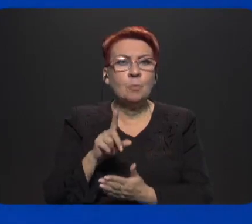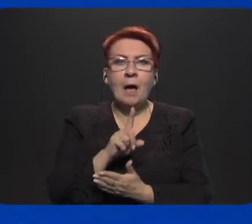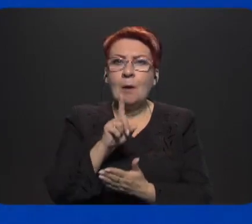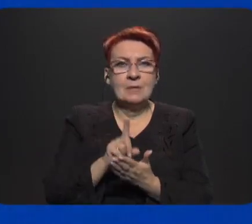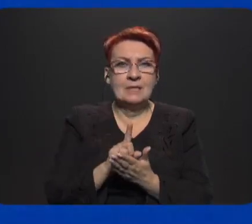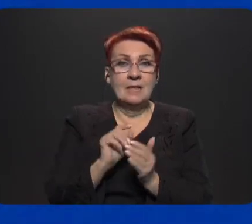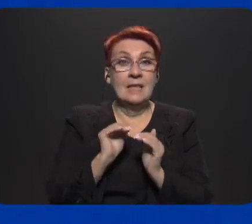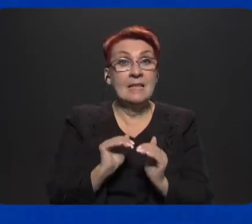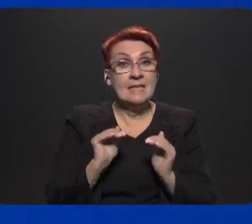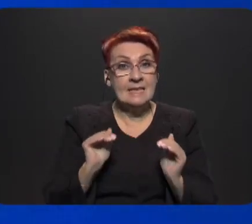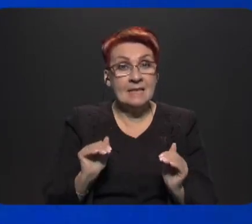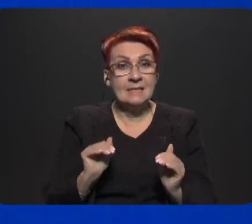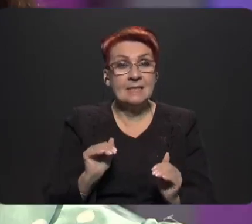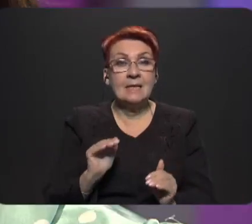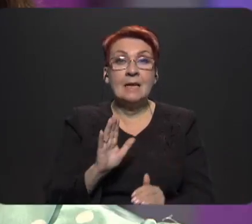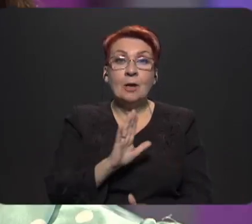обязательно дети были